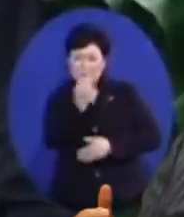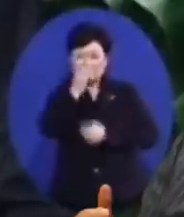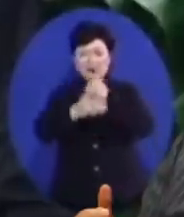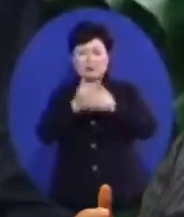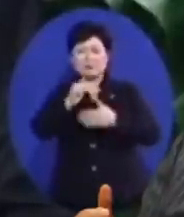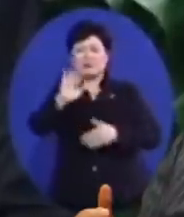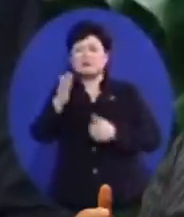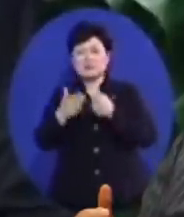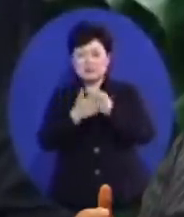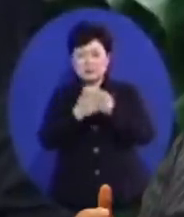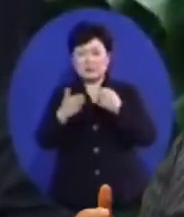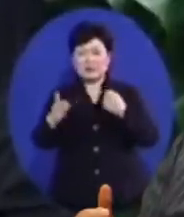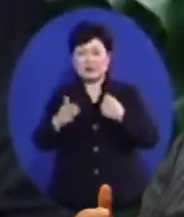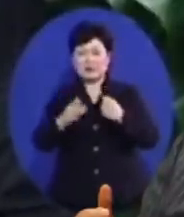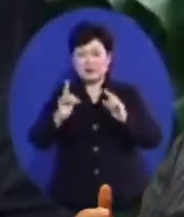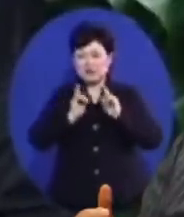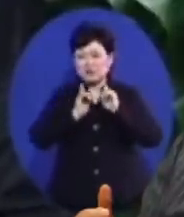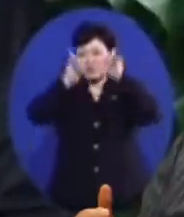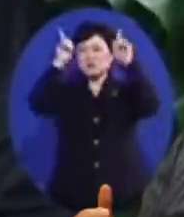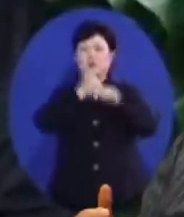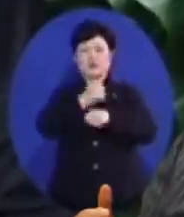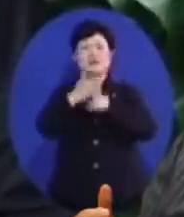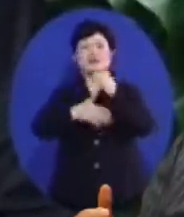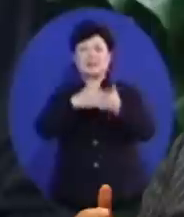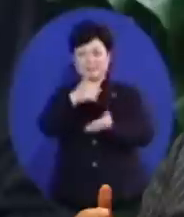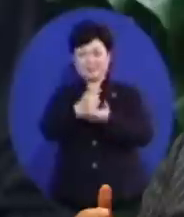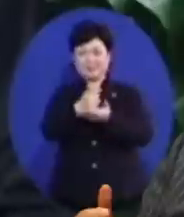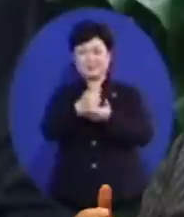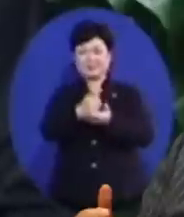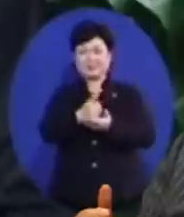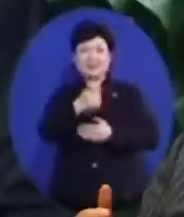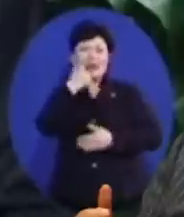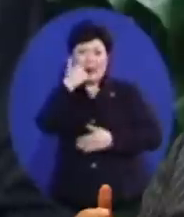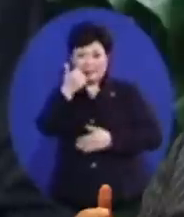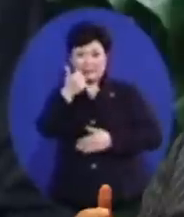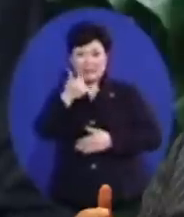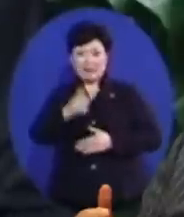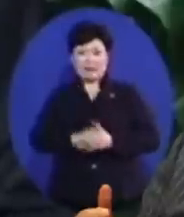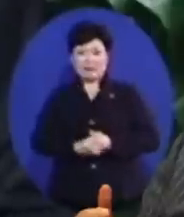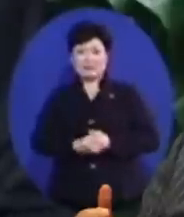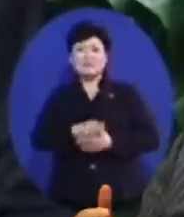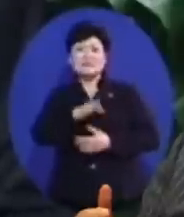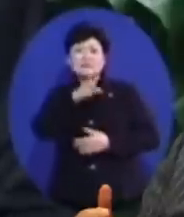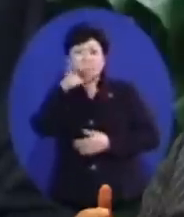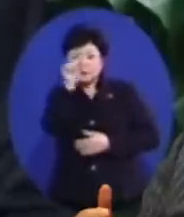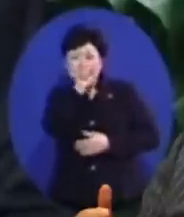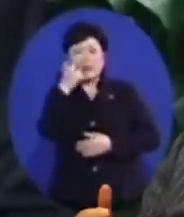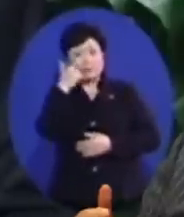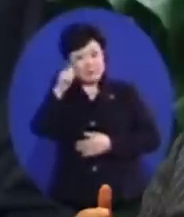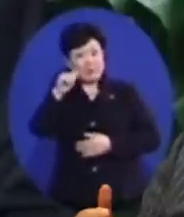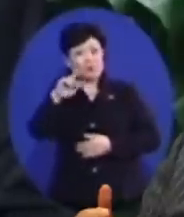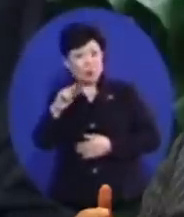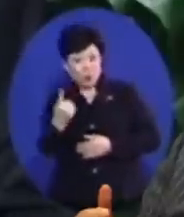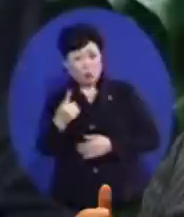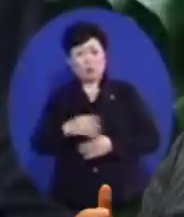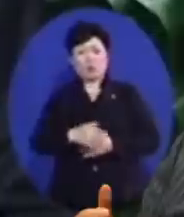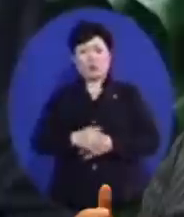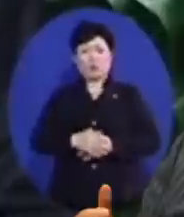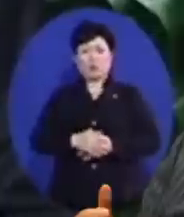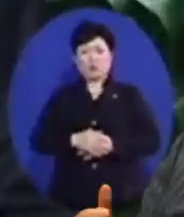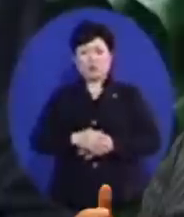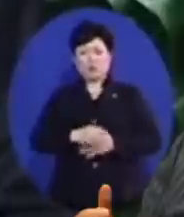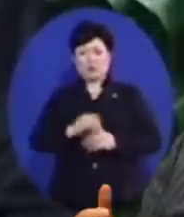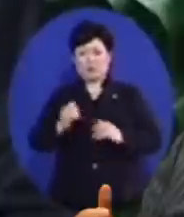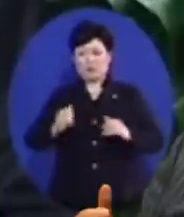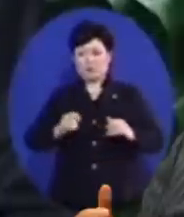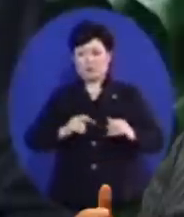때문에 진노하는 하나님인 것입니다. 아버지가 아무리 좋은 아버지라도 화를